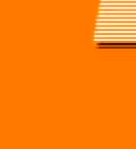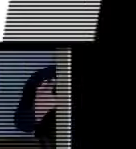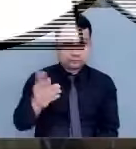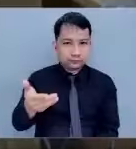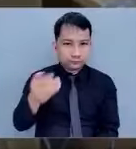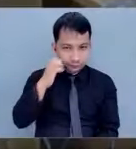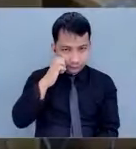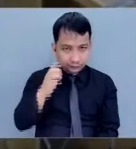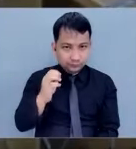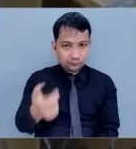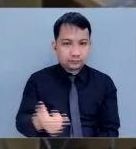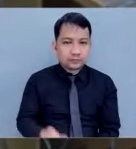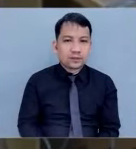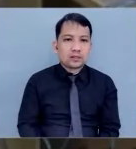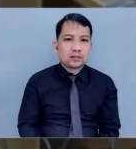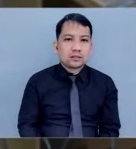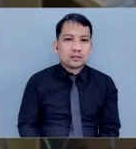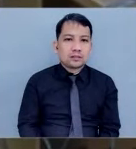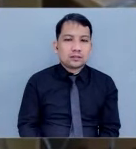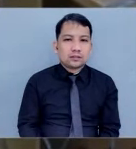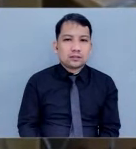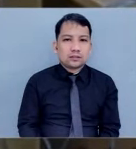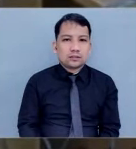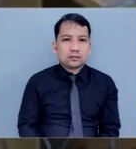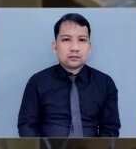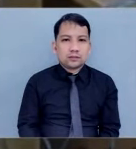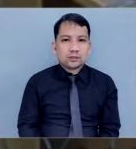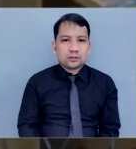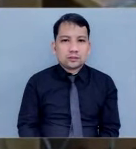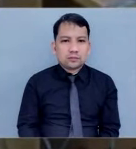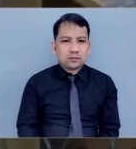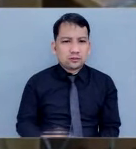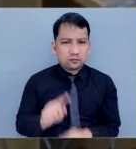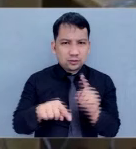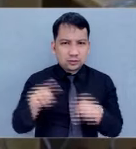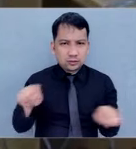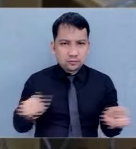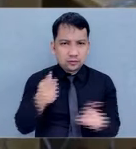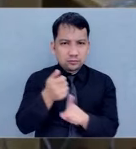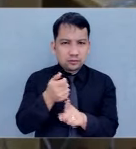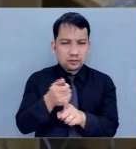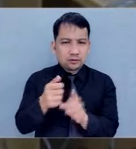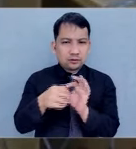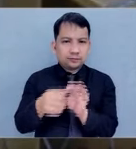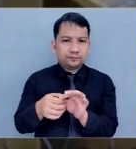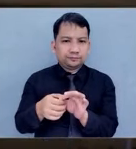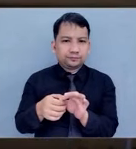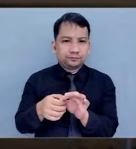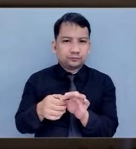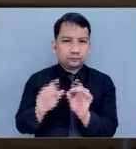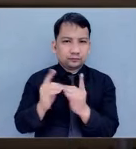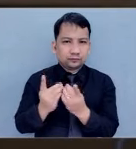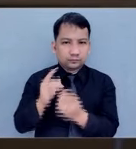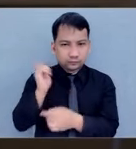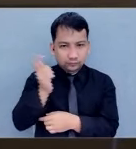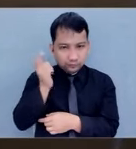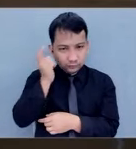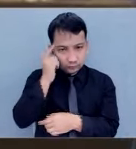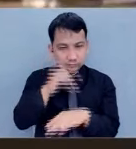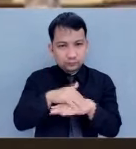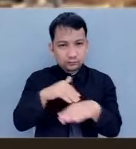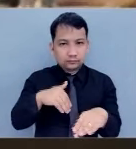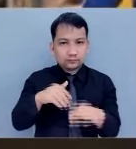Enriquez. Sa gitna ng kaliwat ka ng cyber attack attempt sa mga ahensya ng gobyerno, pinatawag ng House Committee